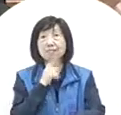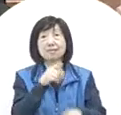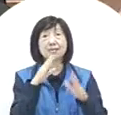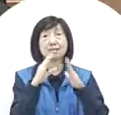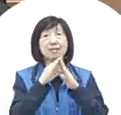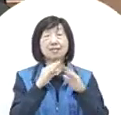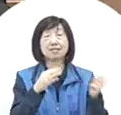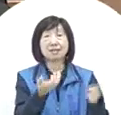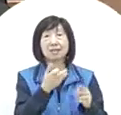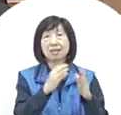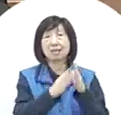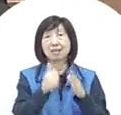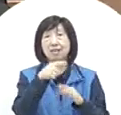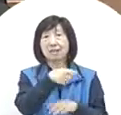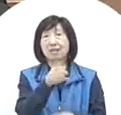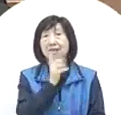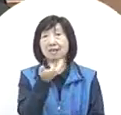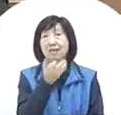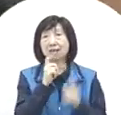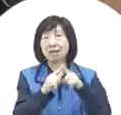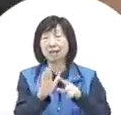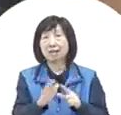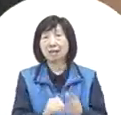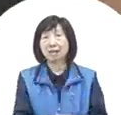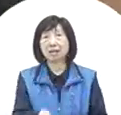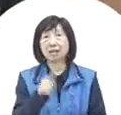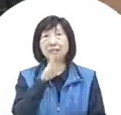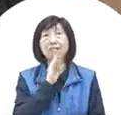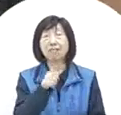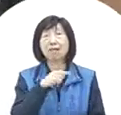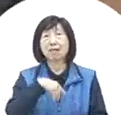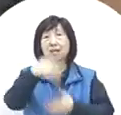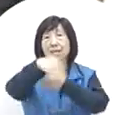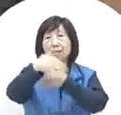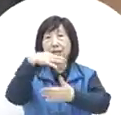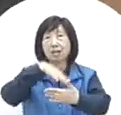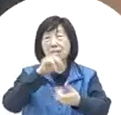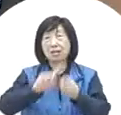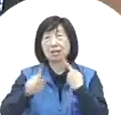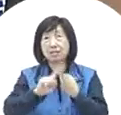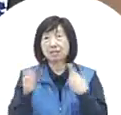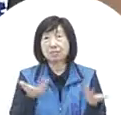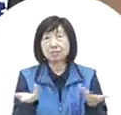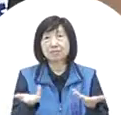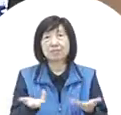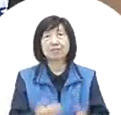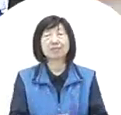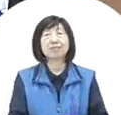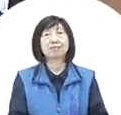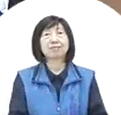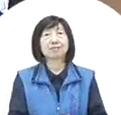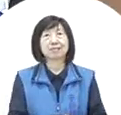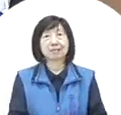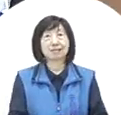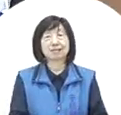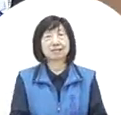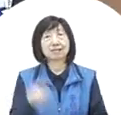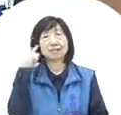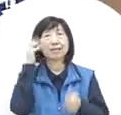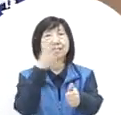您讲来。 有关于不当的一些影片，哎。 局长，你要讲一下，廖局长。